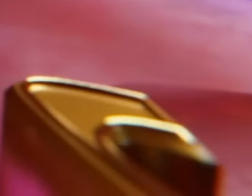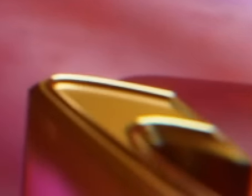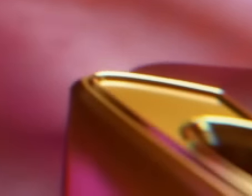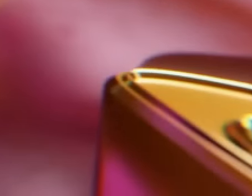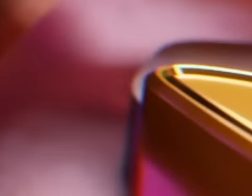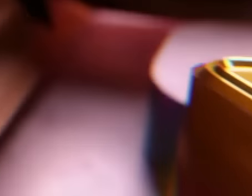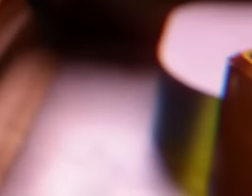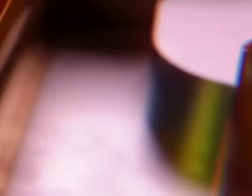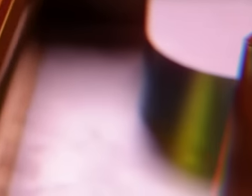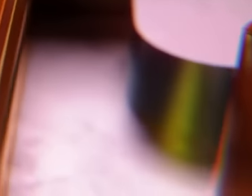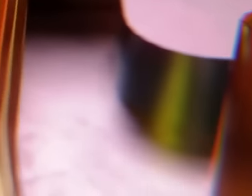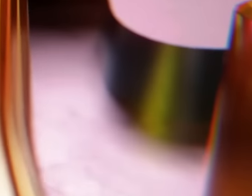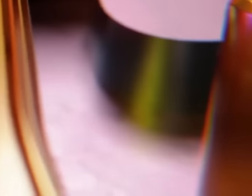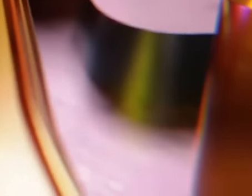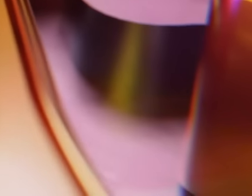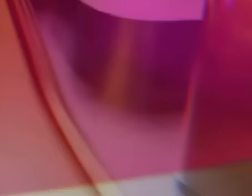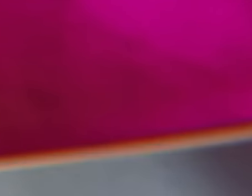رَبَّ